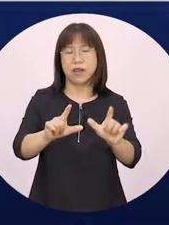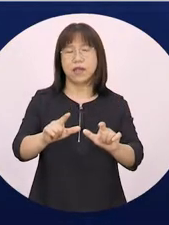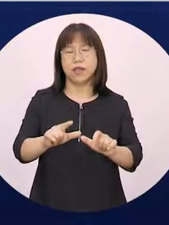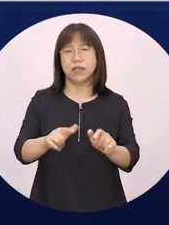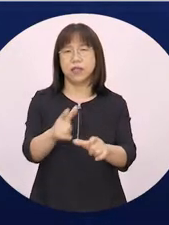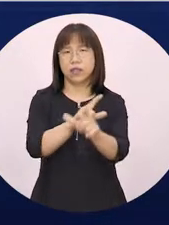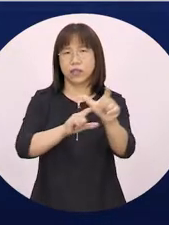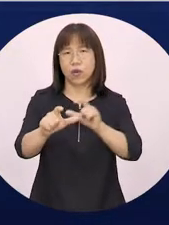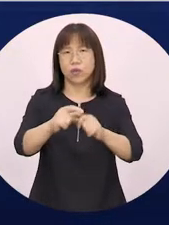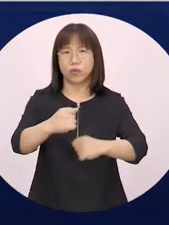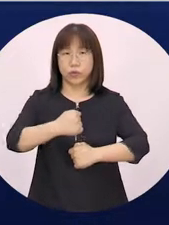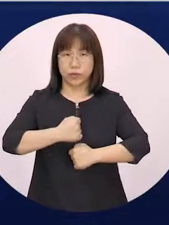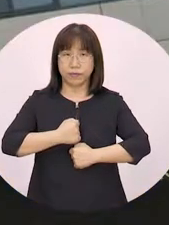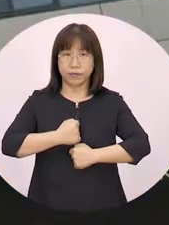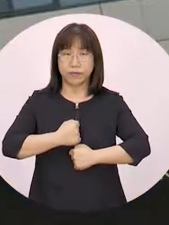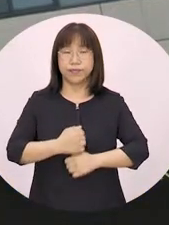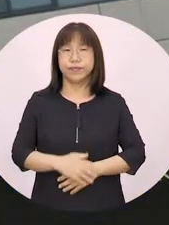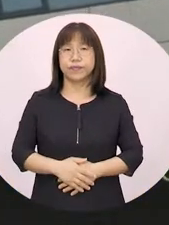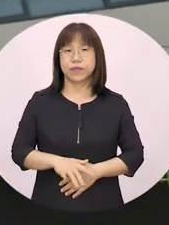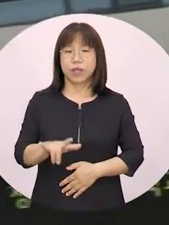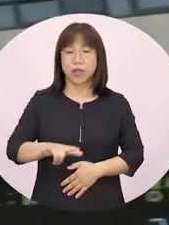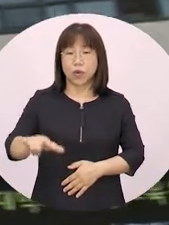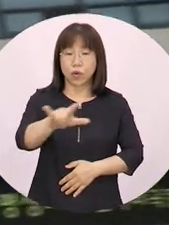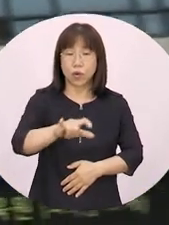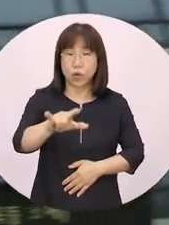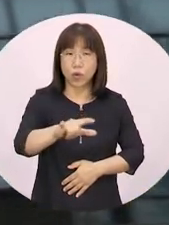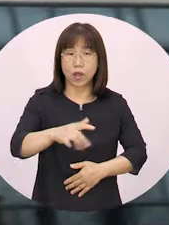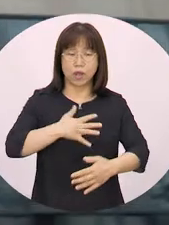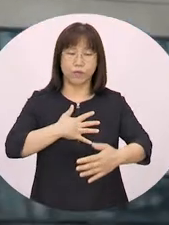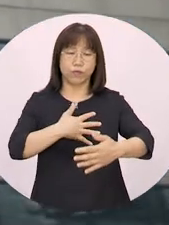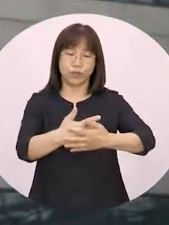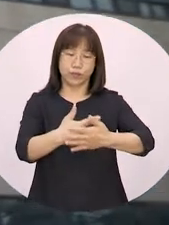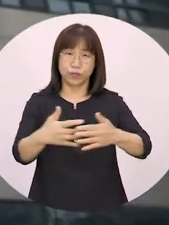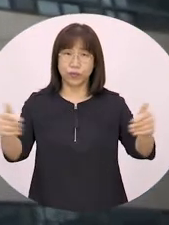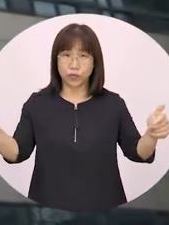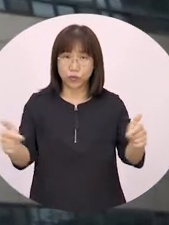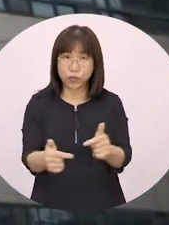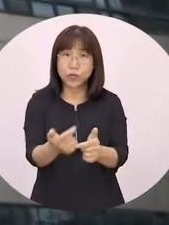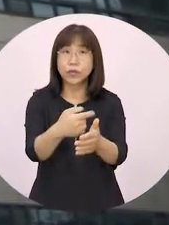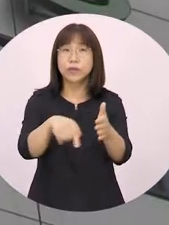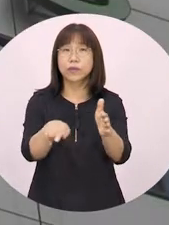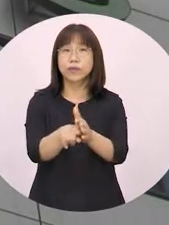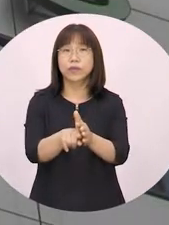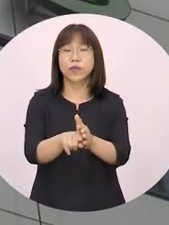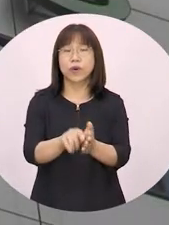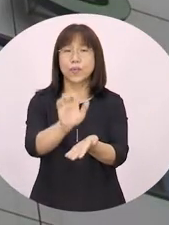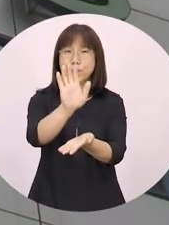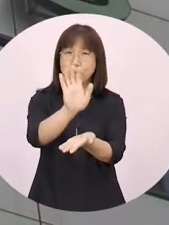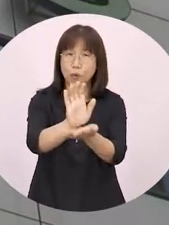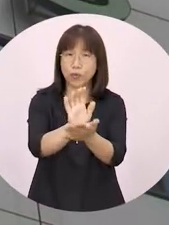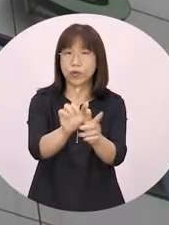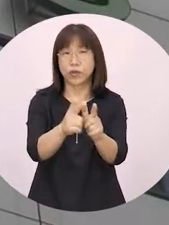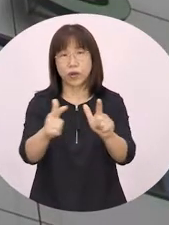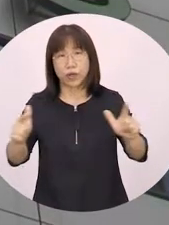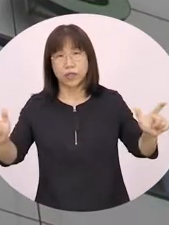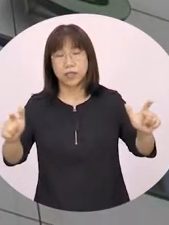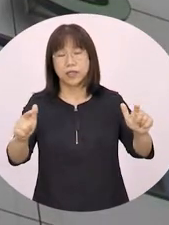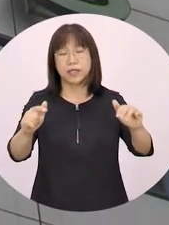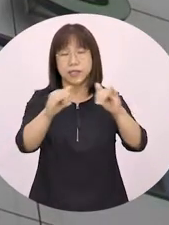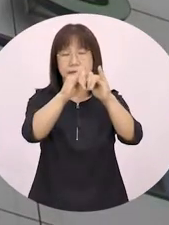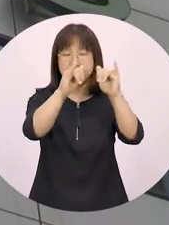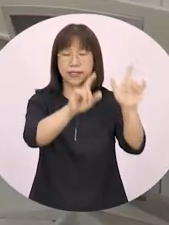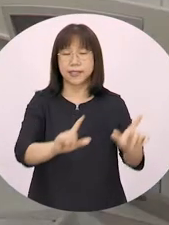강화합니다 강서구는 코로 날 9에 대한 불안감을 최소화하기 위해 중앙 재난안전대책본부 의